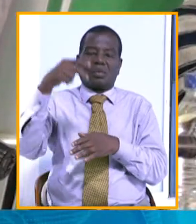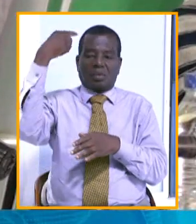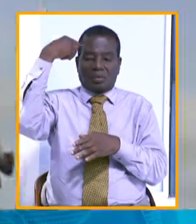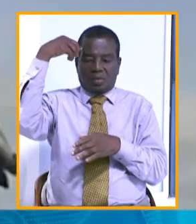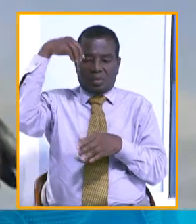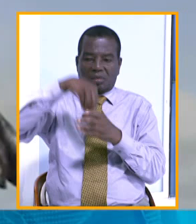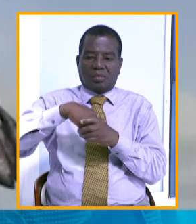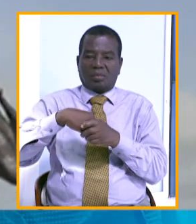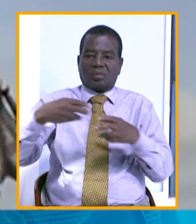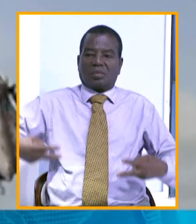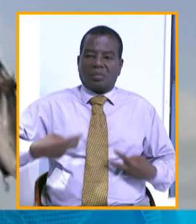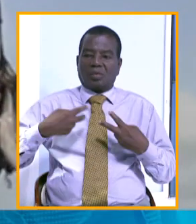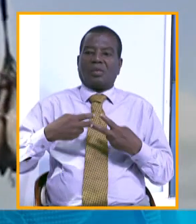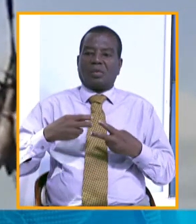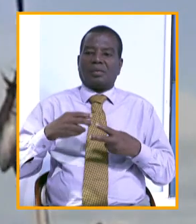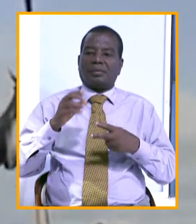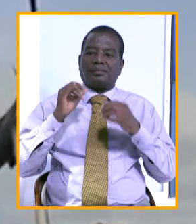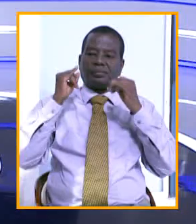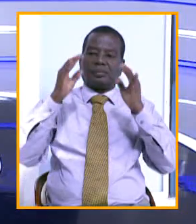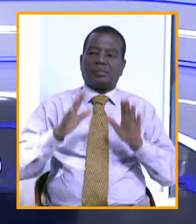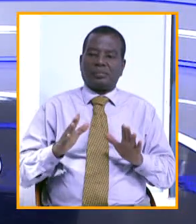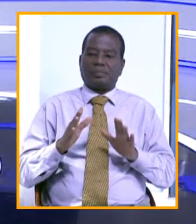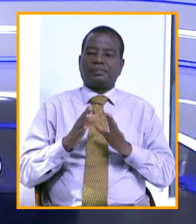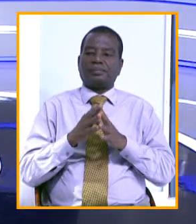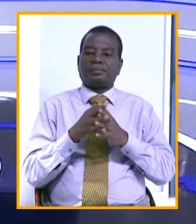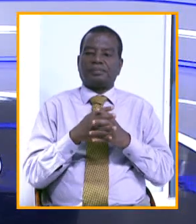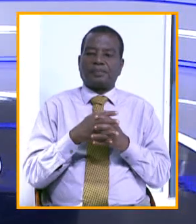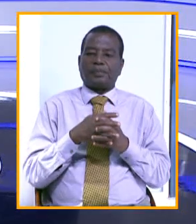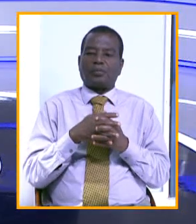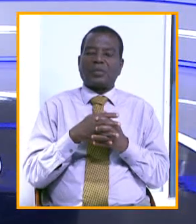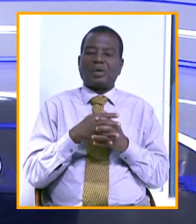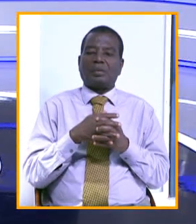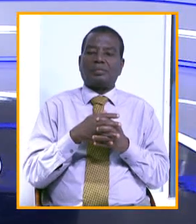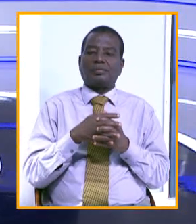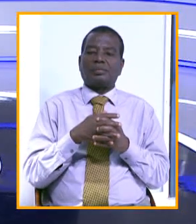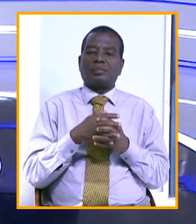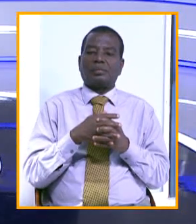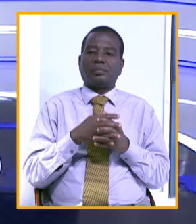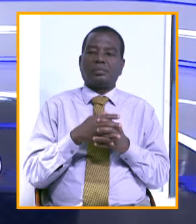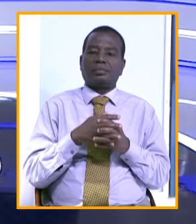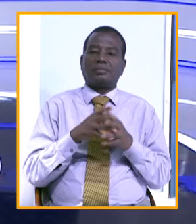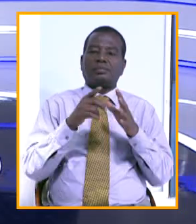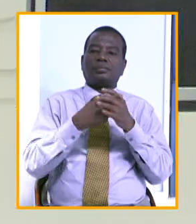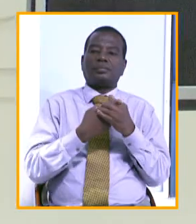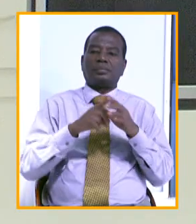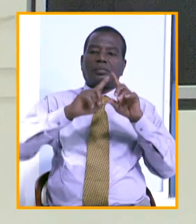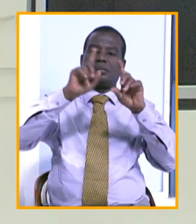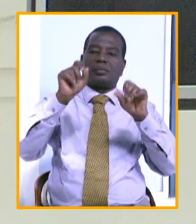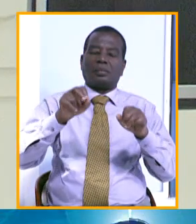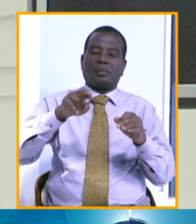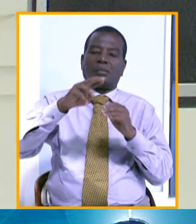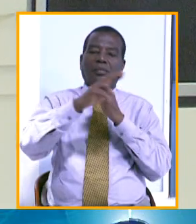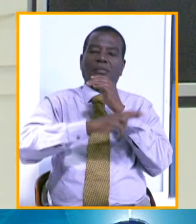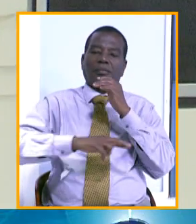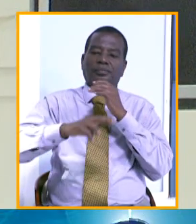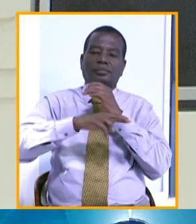comment continuer à approvisionner le marché. En image, le lancement de ce concours régional